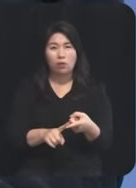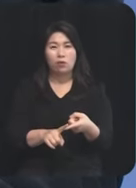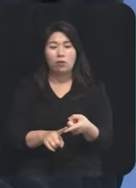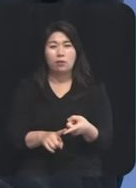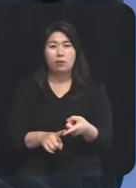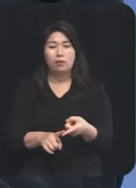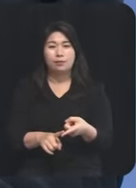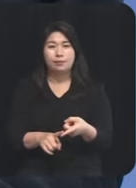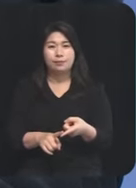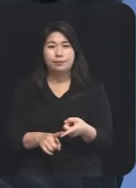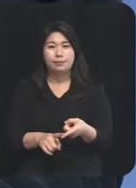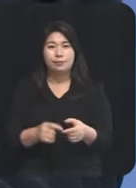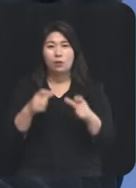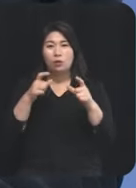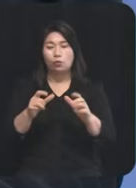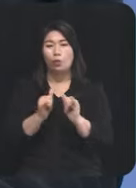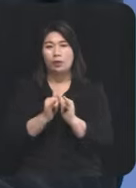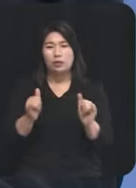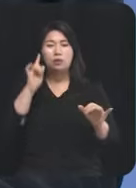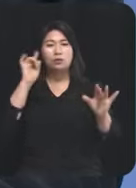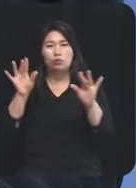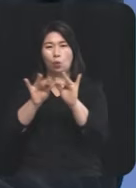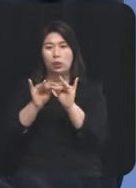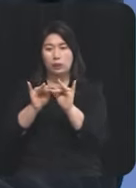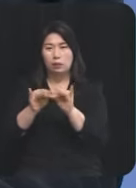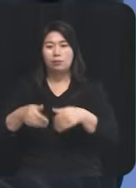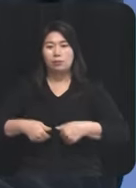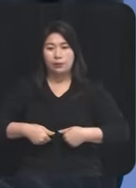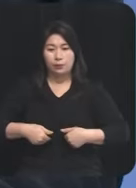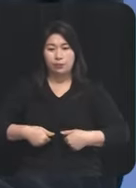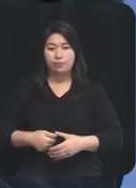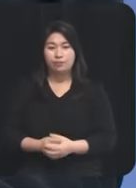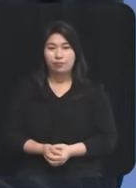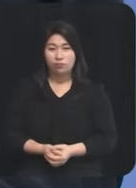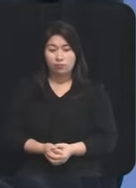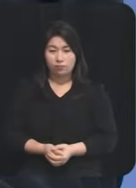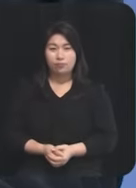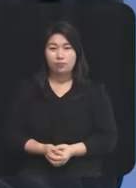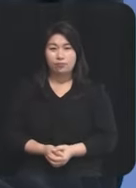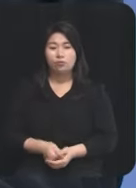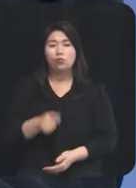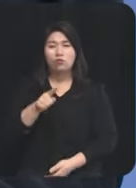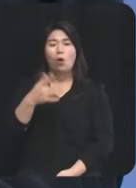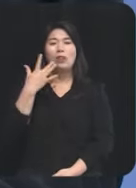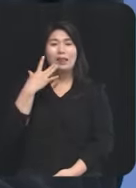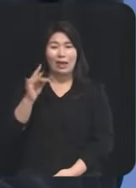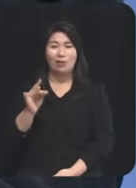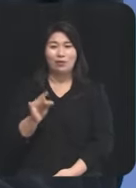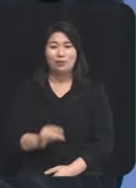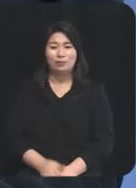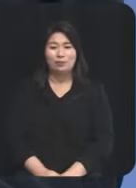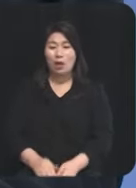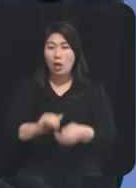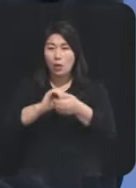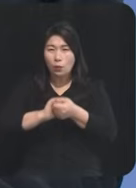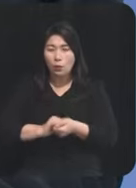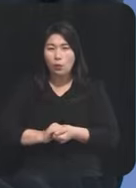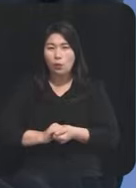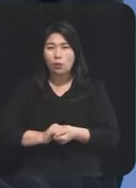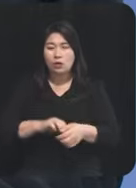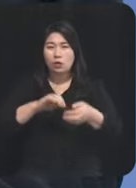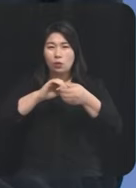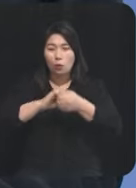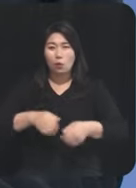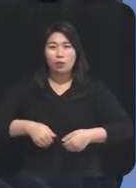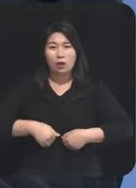안에 대해서 도민들이 동의 절차가 그런 거는 당연한 절차인데요. 네. 꼭 필요한 절차가